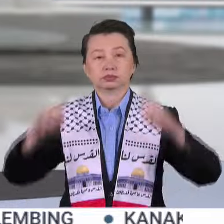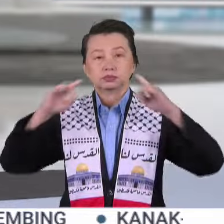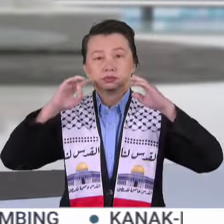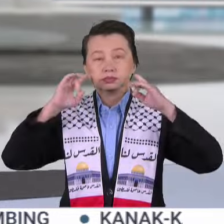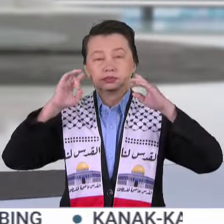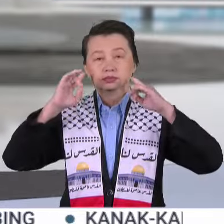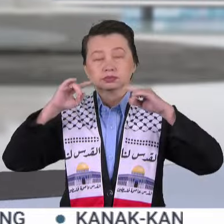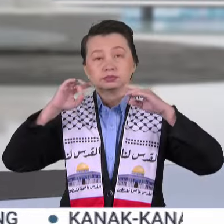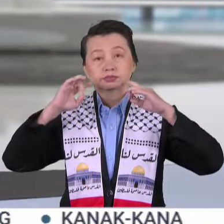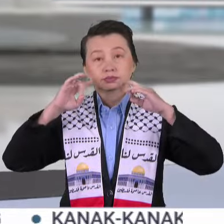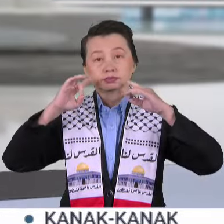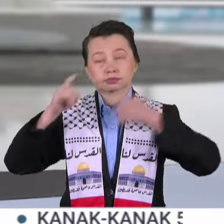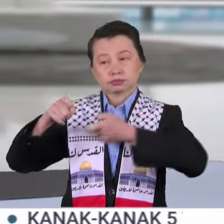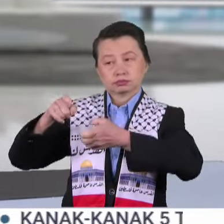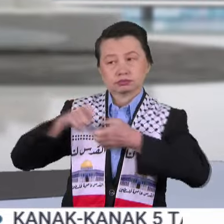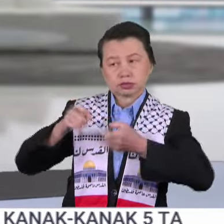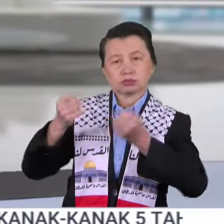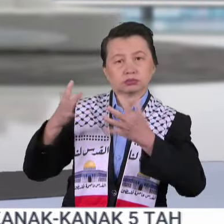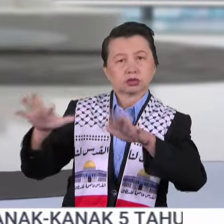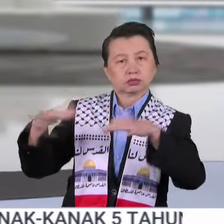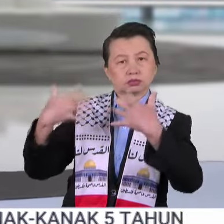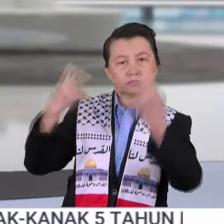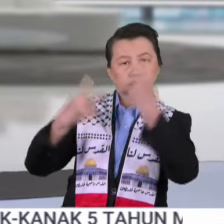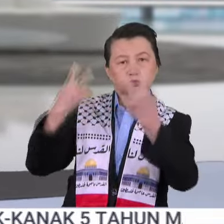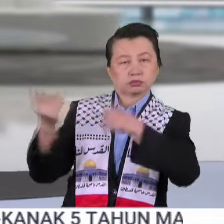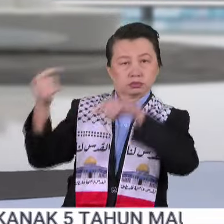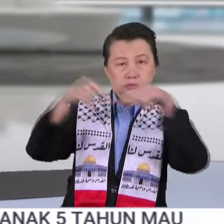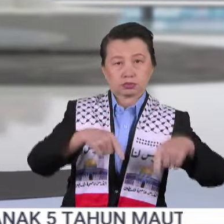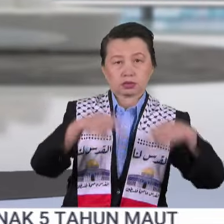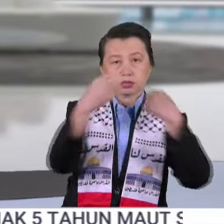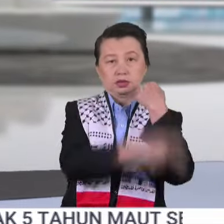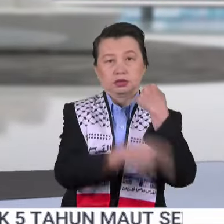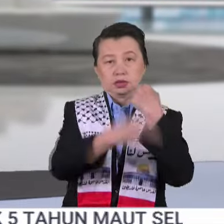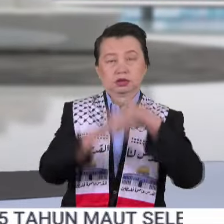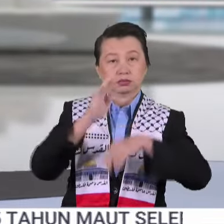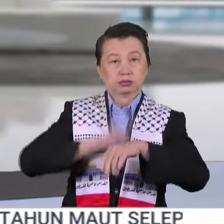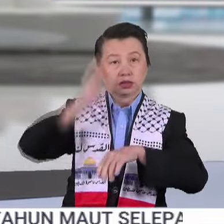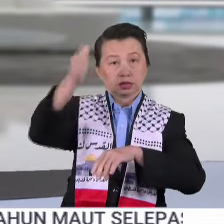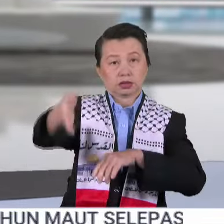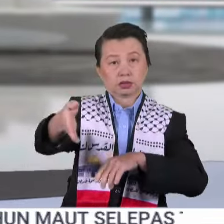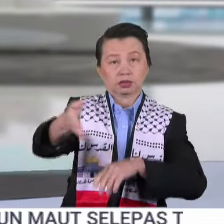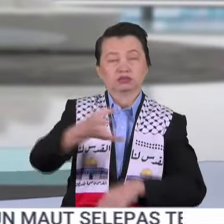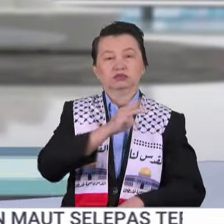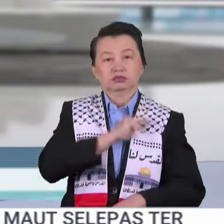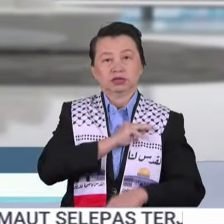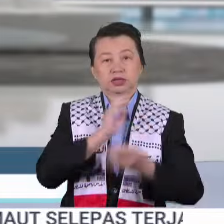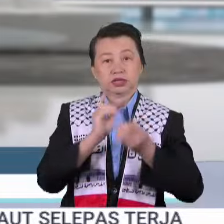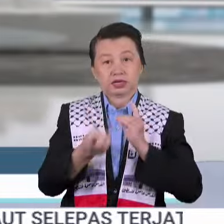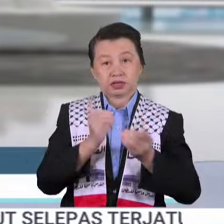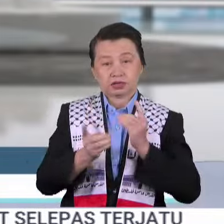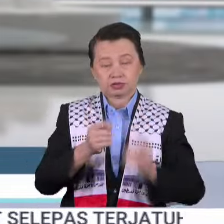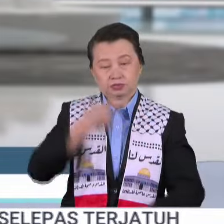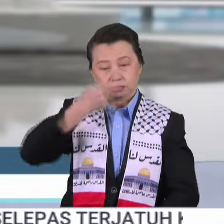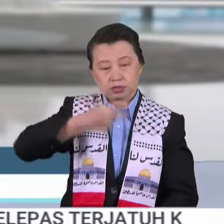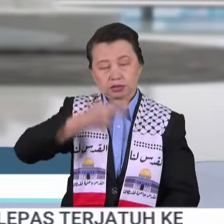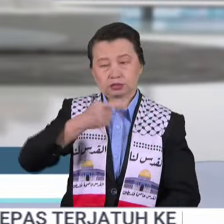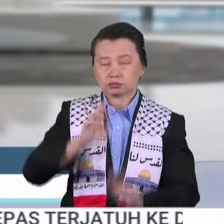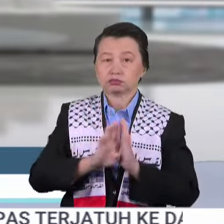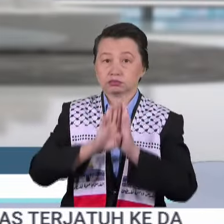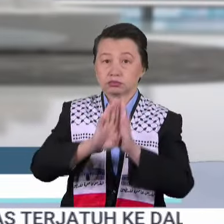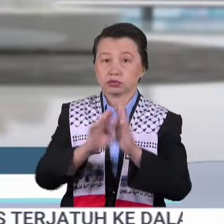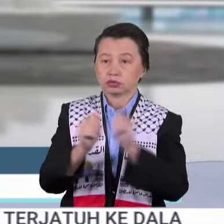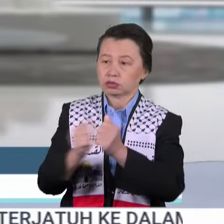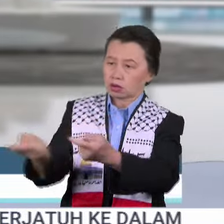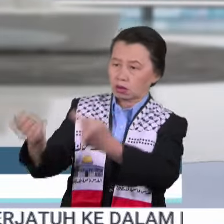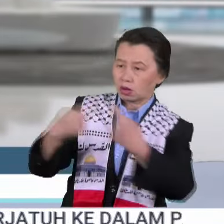Pantai Pusam berpotensi menarik lebih ramai pelancong berkunjung ke negara ini pada masa akan datang. Menteri Digital Gavin Sundio berkata ia dibuktikan